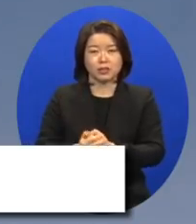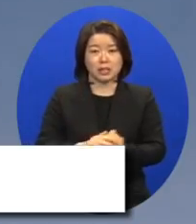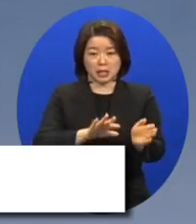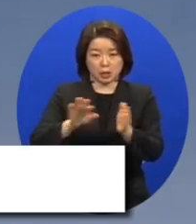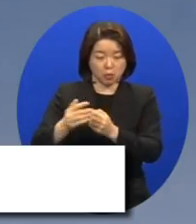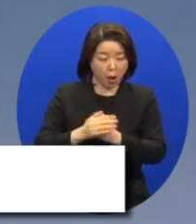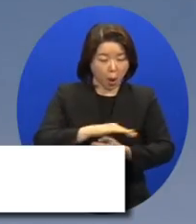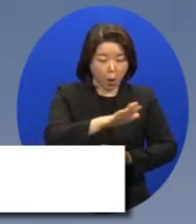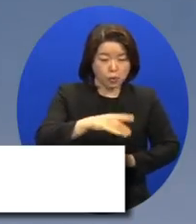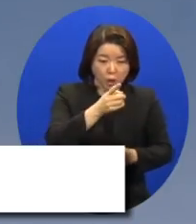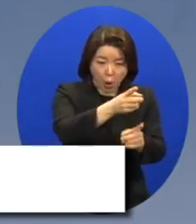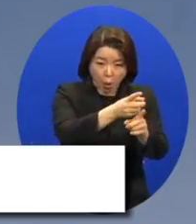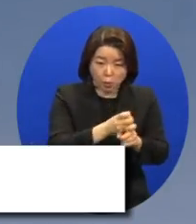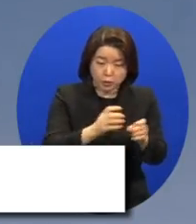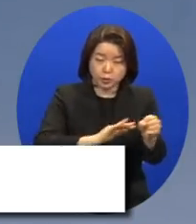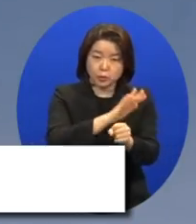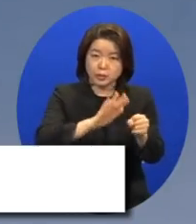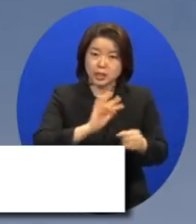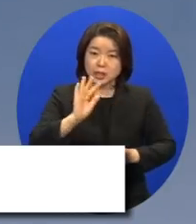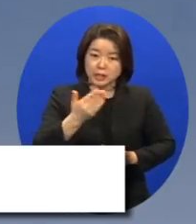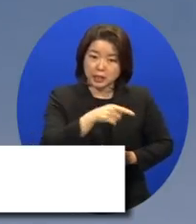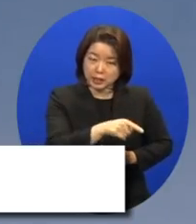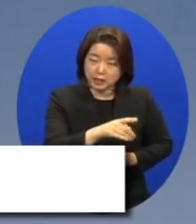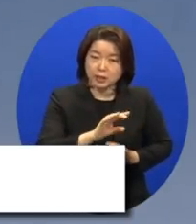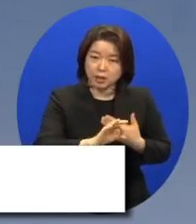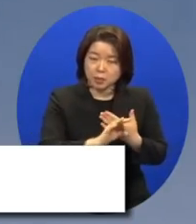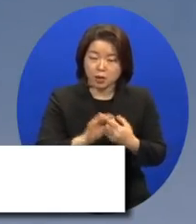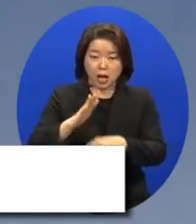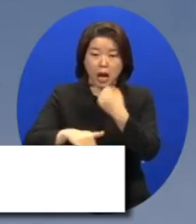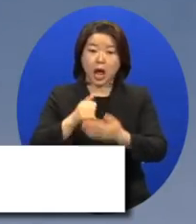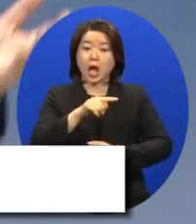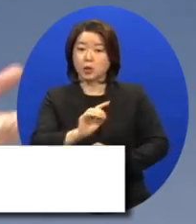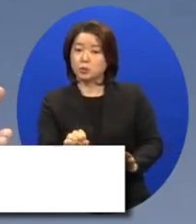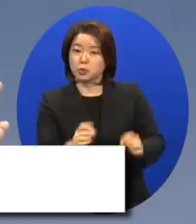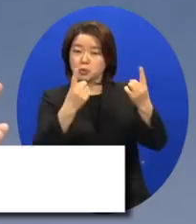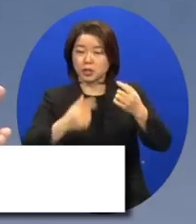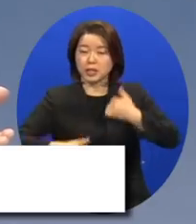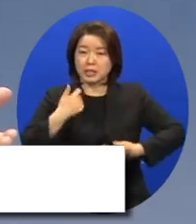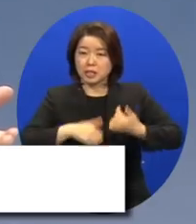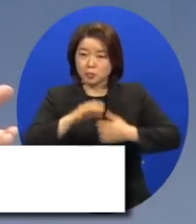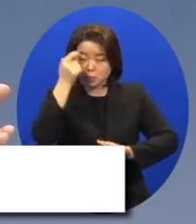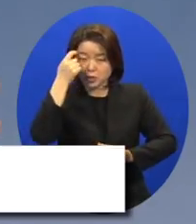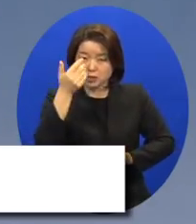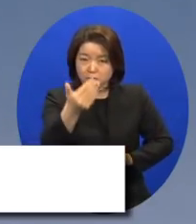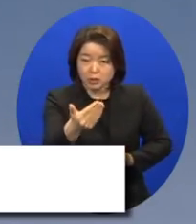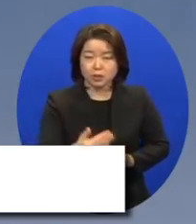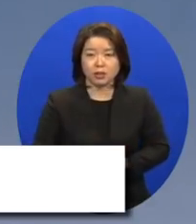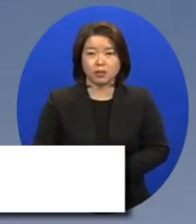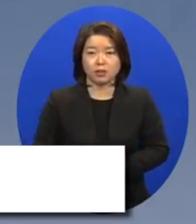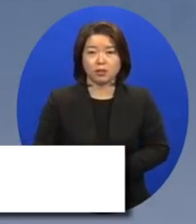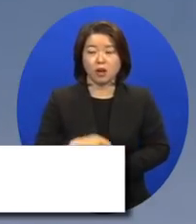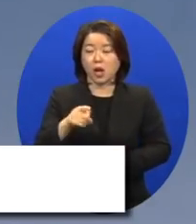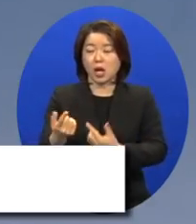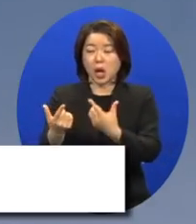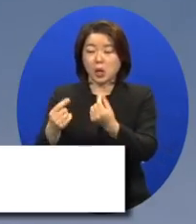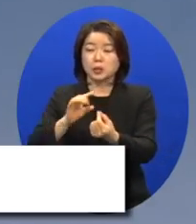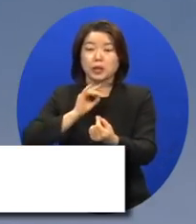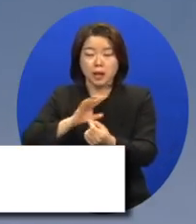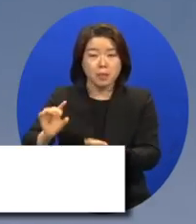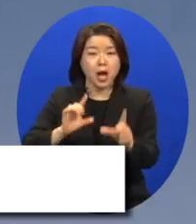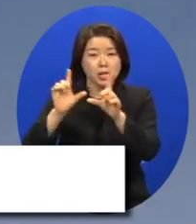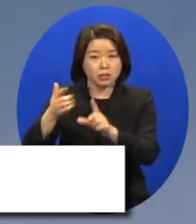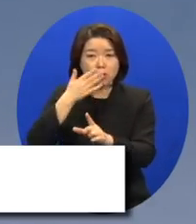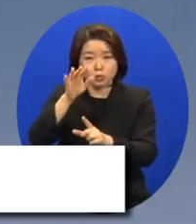원수도 사랑하게 되었다 그래서 하나님이 그것으로 인해서 기쁘시게 씁니까 그렇게 밖에 살수 없는